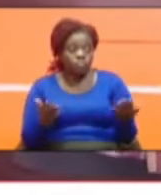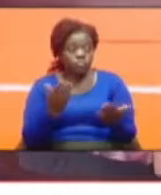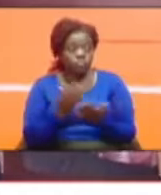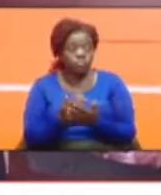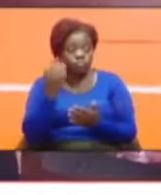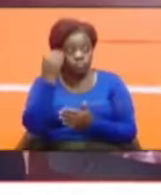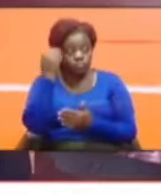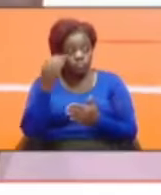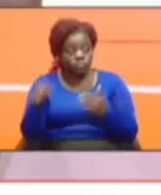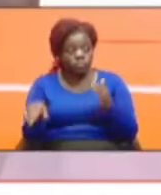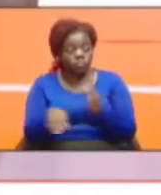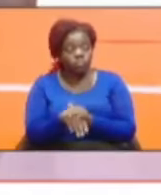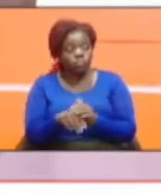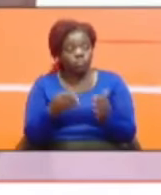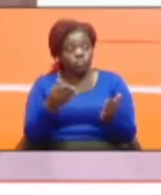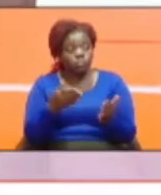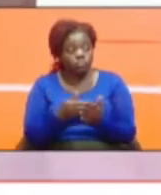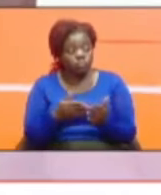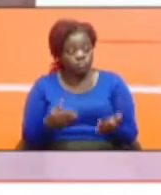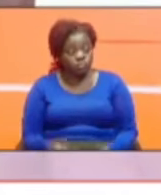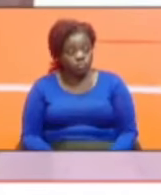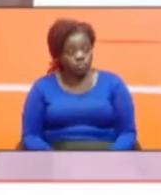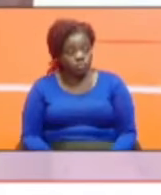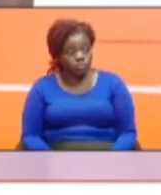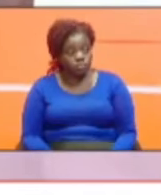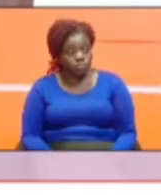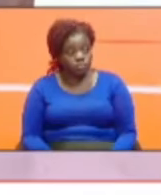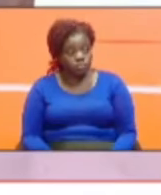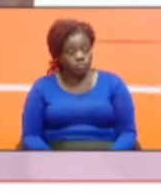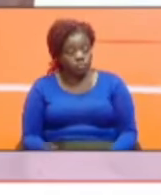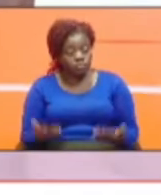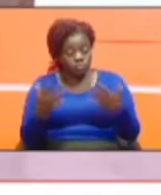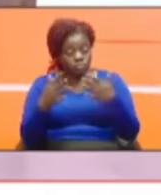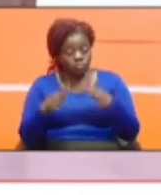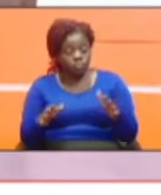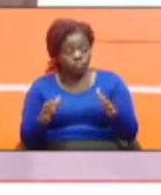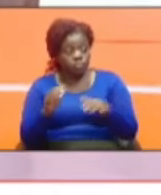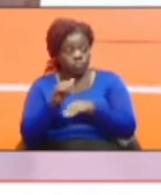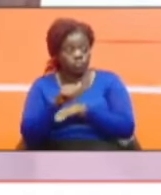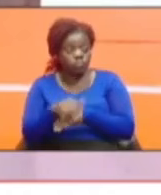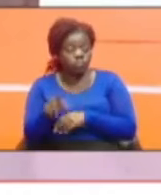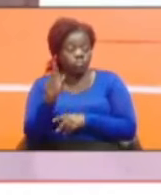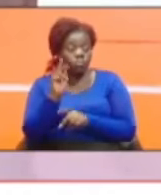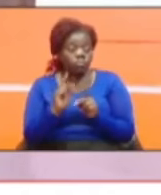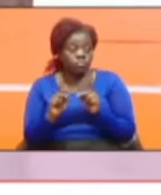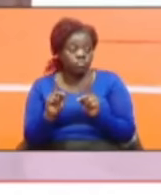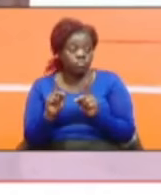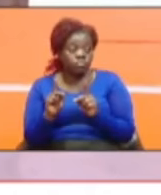kkooti okugoba omusango. Ate obumala n'asitumira abantu